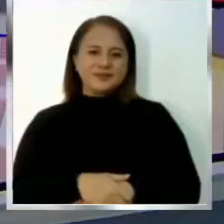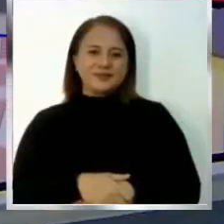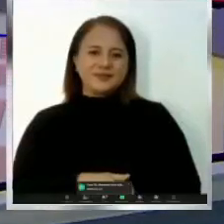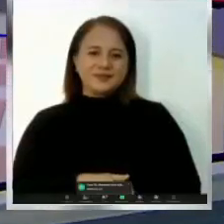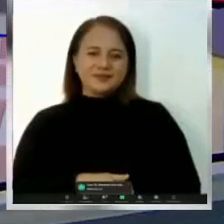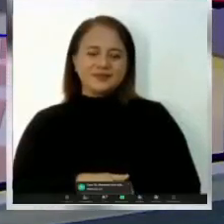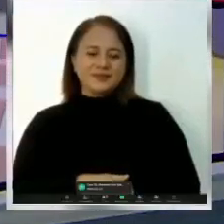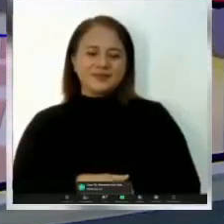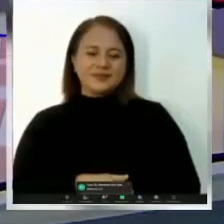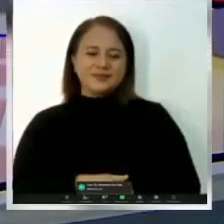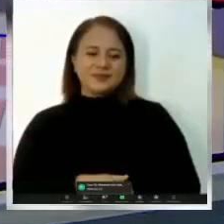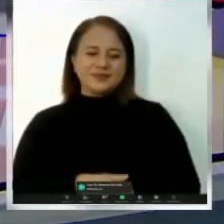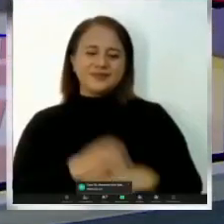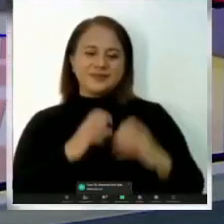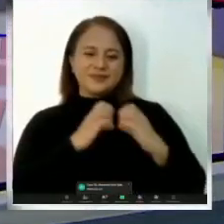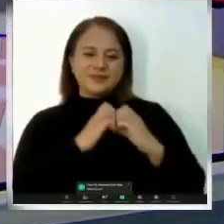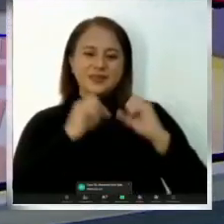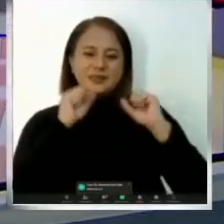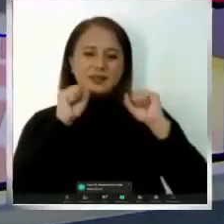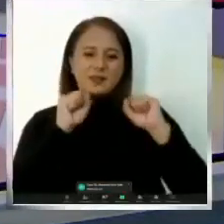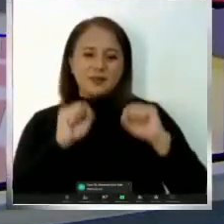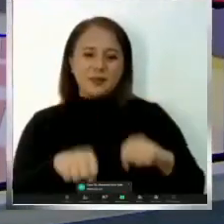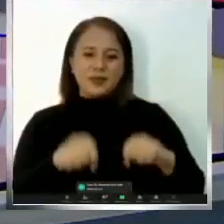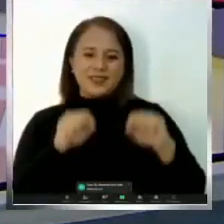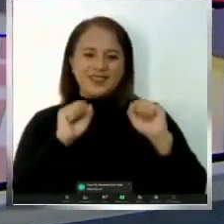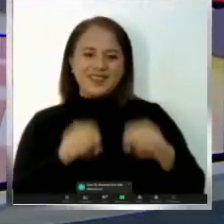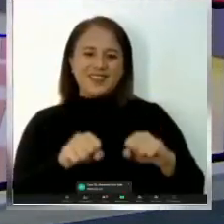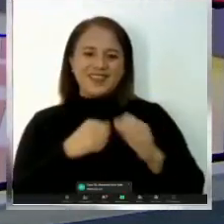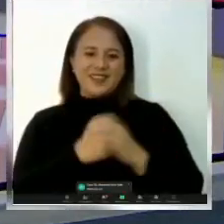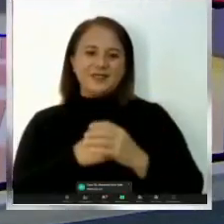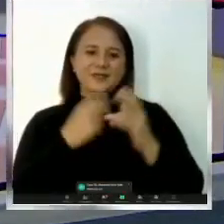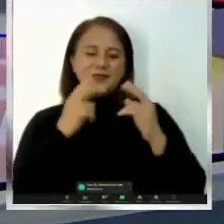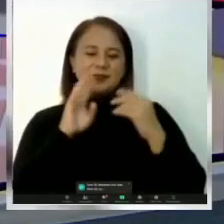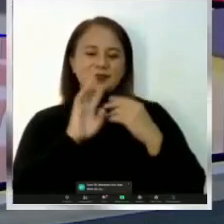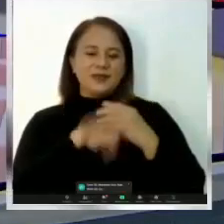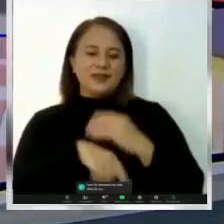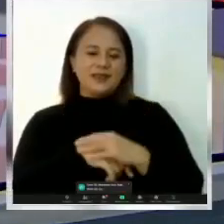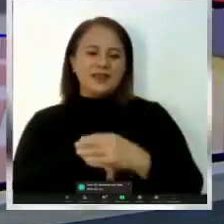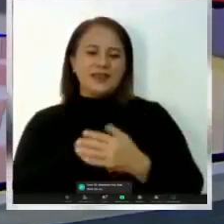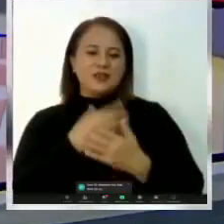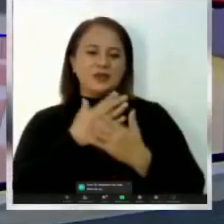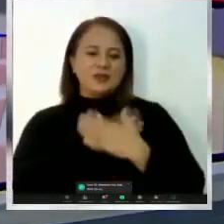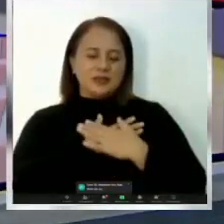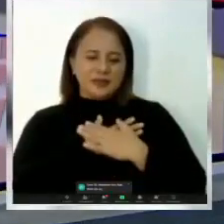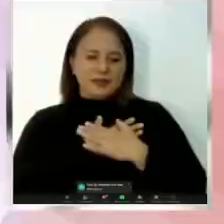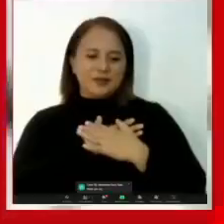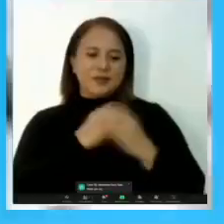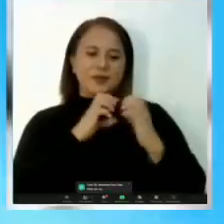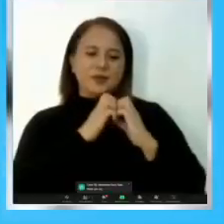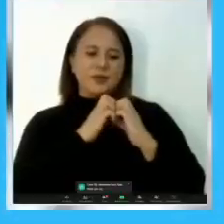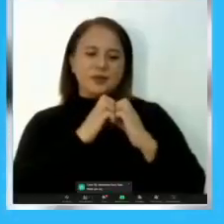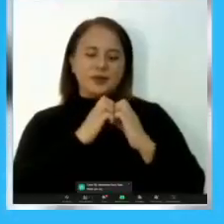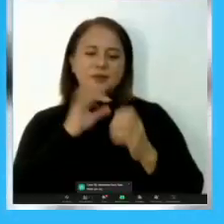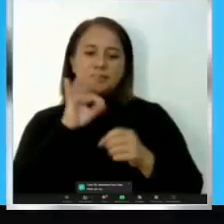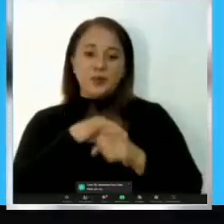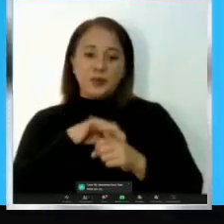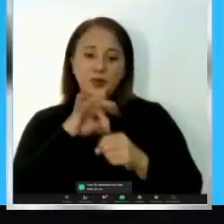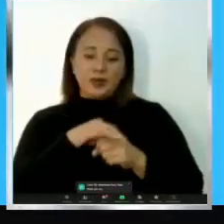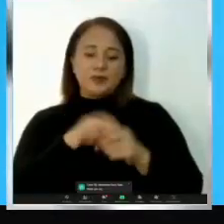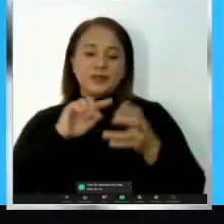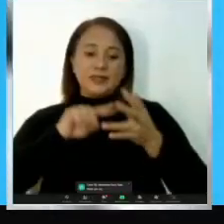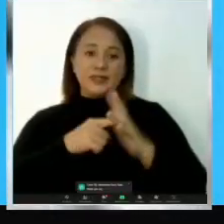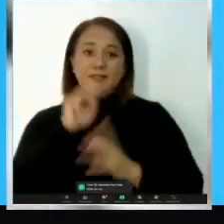Mga kapuso, pwede ninyong balikan at mapanood ulit ang ilan sa mga minahal ninyong kapuso programs. Simula sa Lunes,